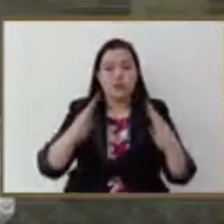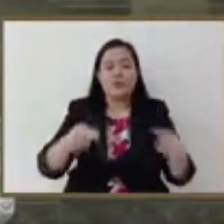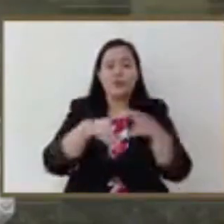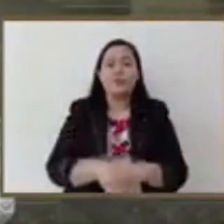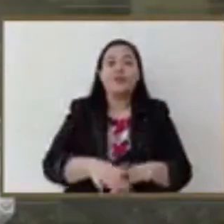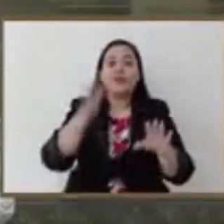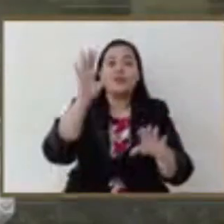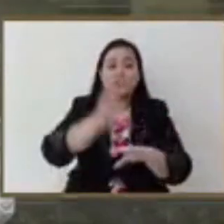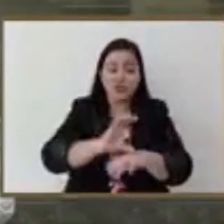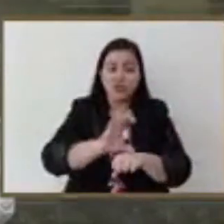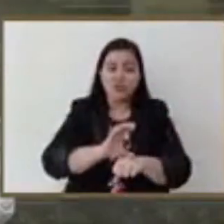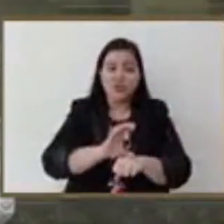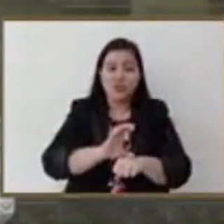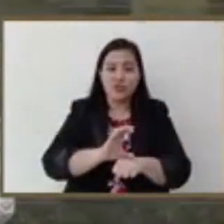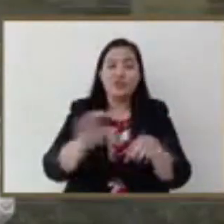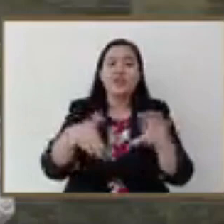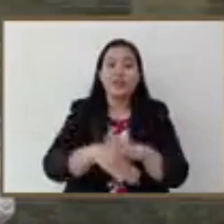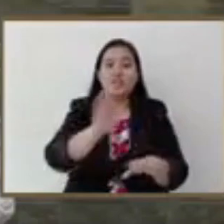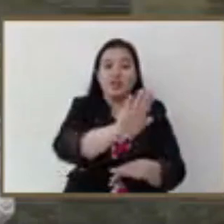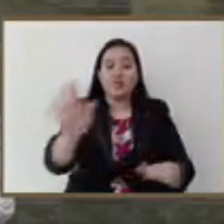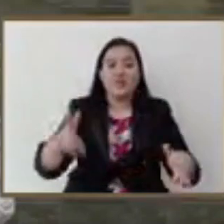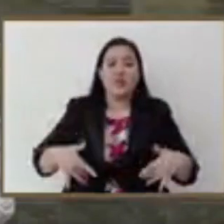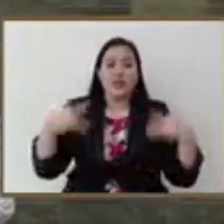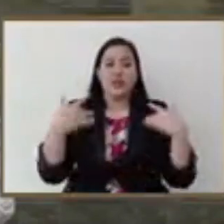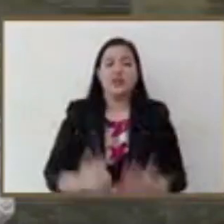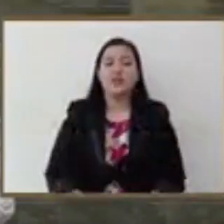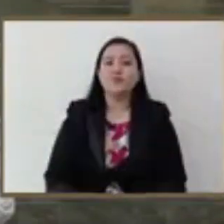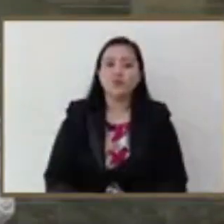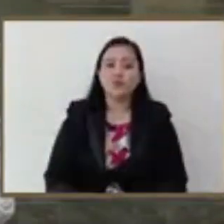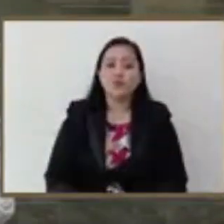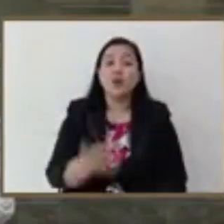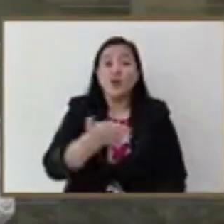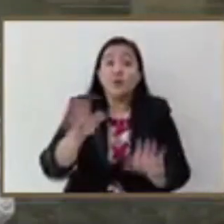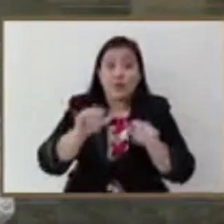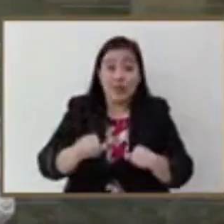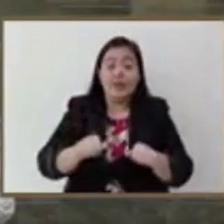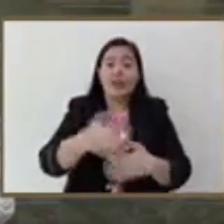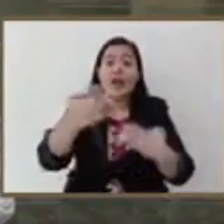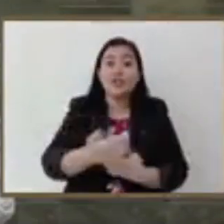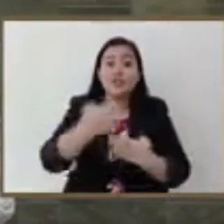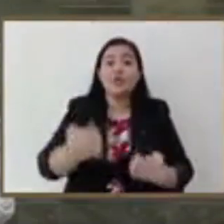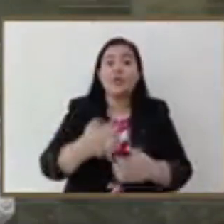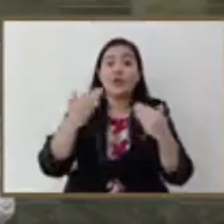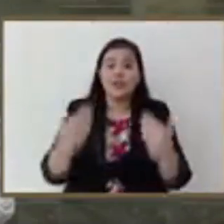na. Ang hindi mo pa nai-enjoy, bago ma-enjoy doon, meron na, pwede na rito yan.